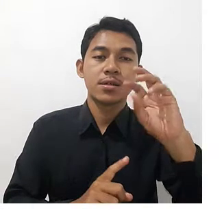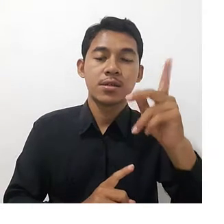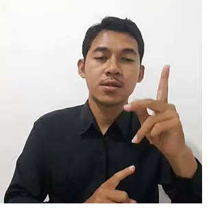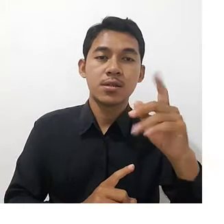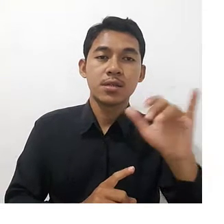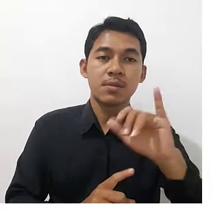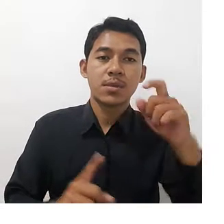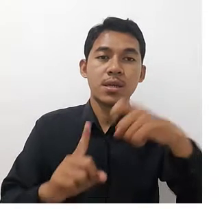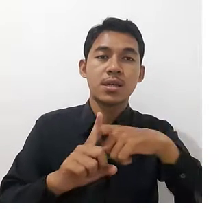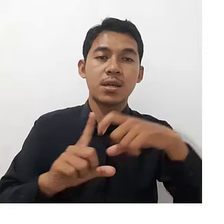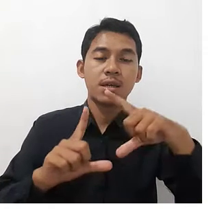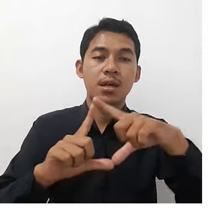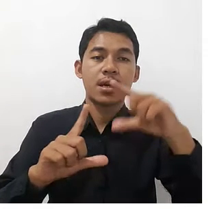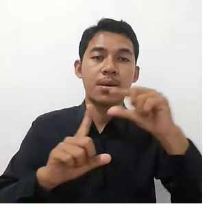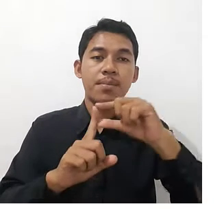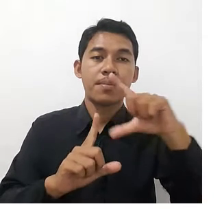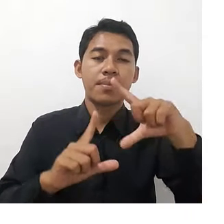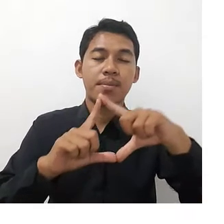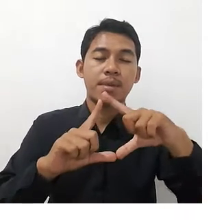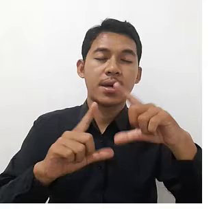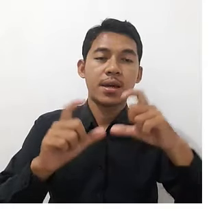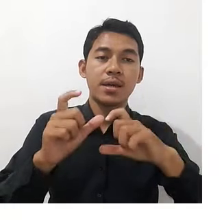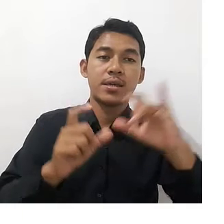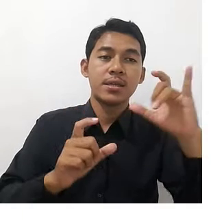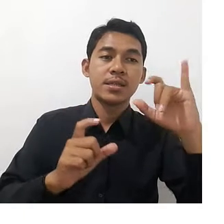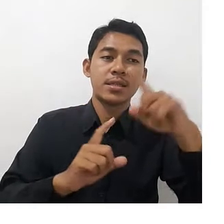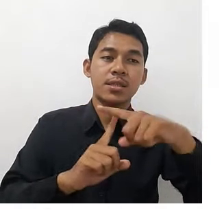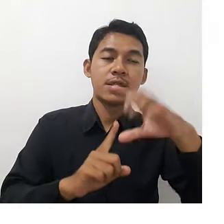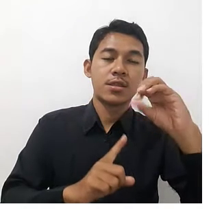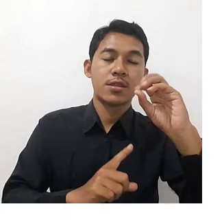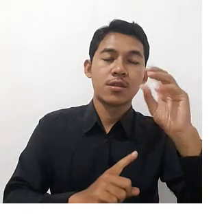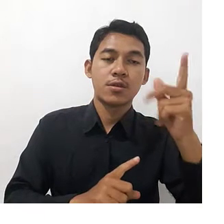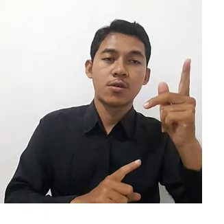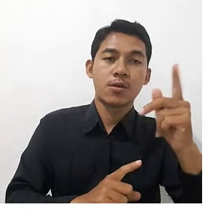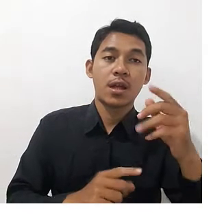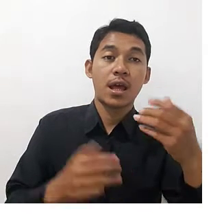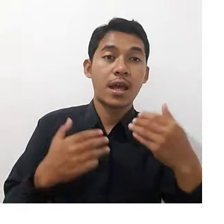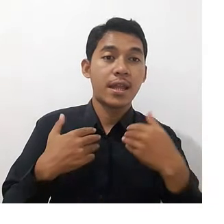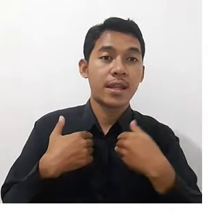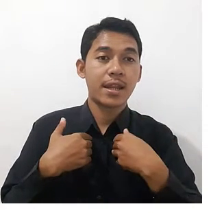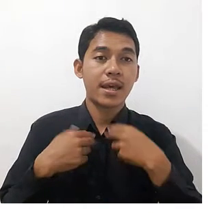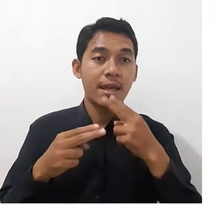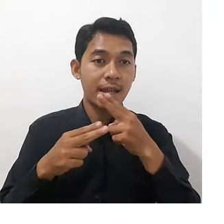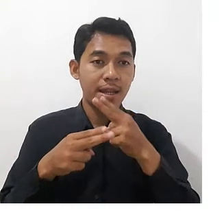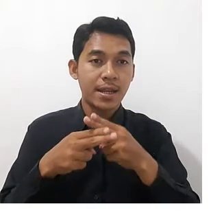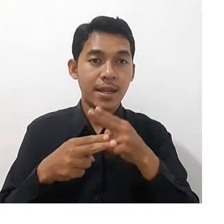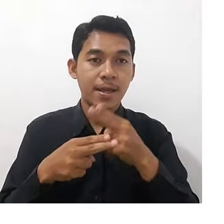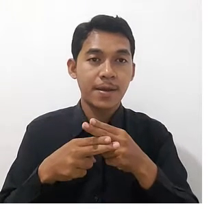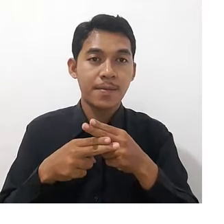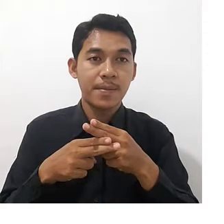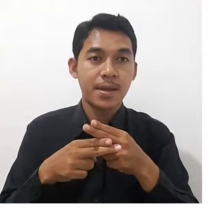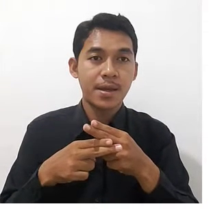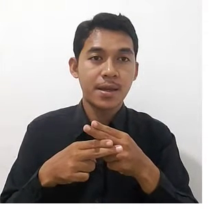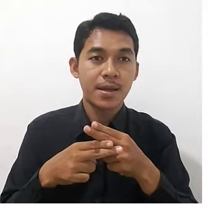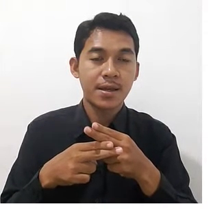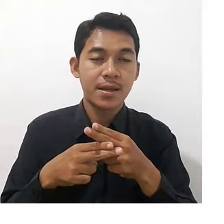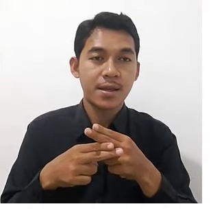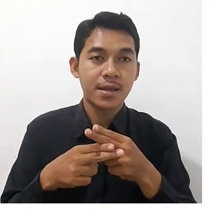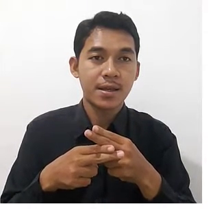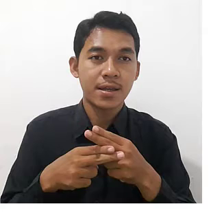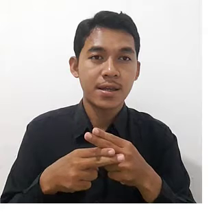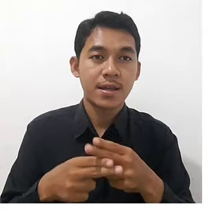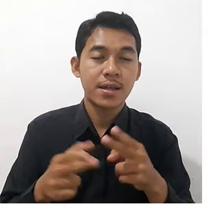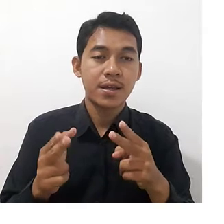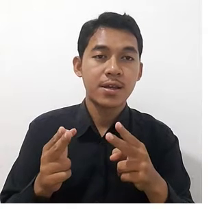dari situ tuh kita katakan sebagai rangkaian A lah misalkan gitu tuh. Nah, nanti ada yang namanya integrasi dari penggunaan misalnya RAM.